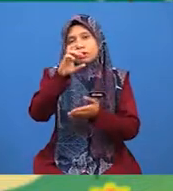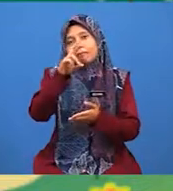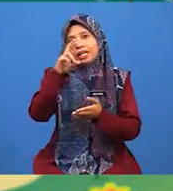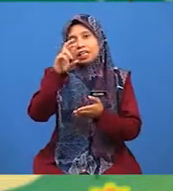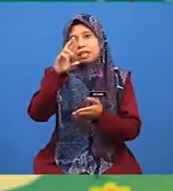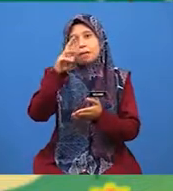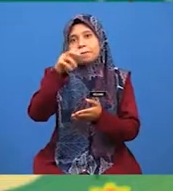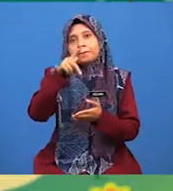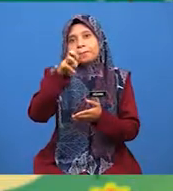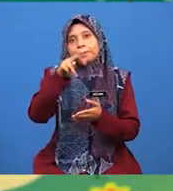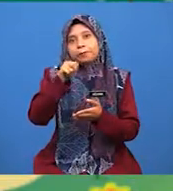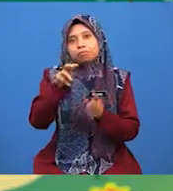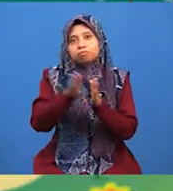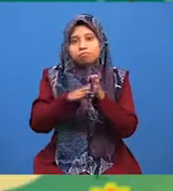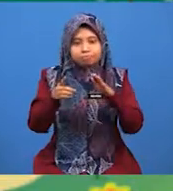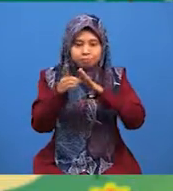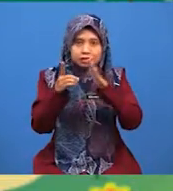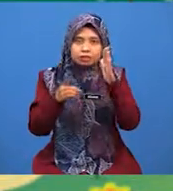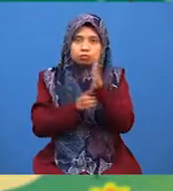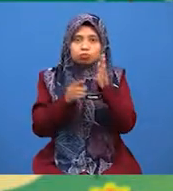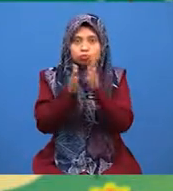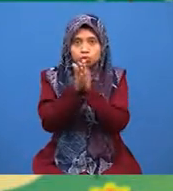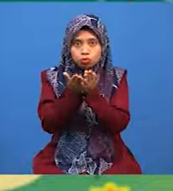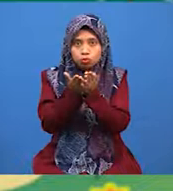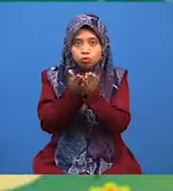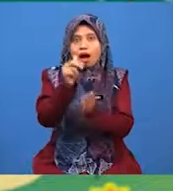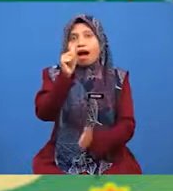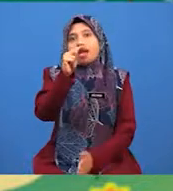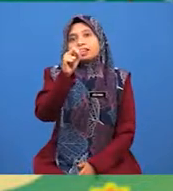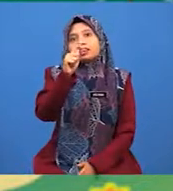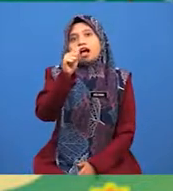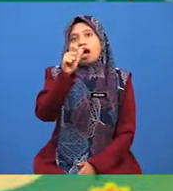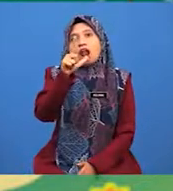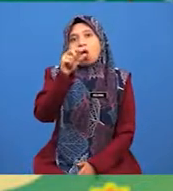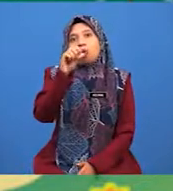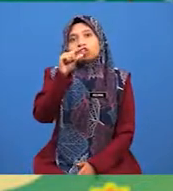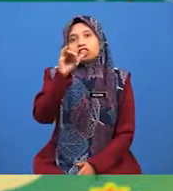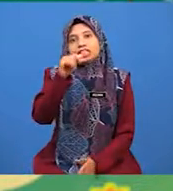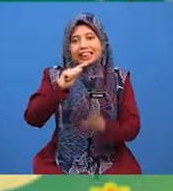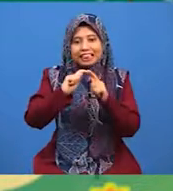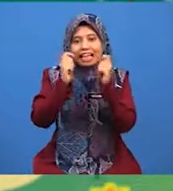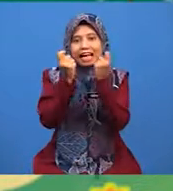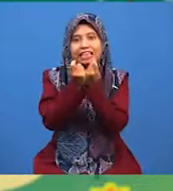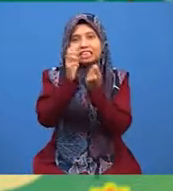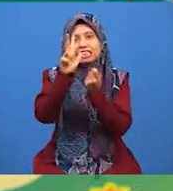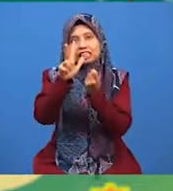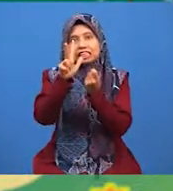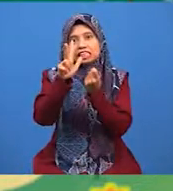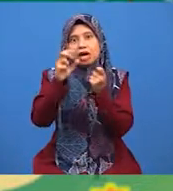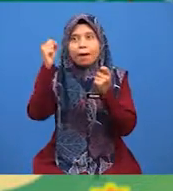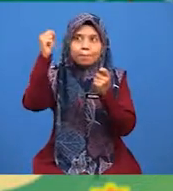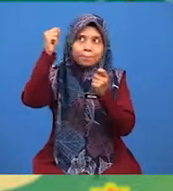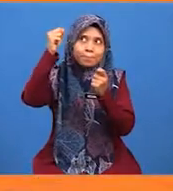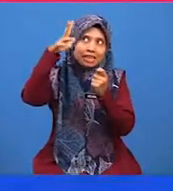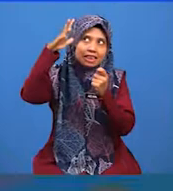Ghazali Latif berdasarkan buku antologi tingkatan 3 iaitu Bintang